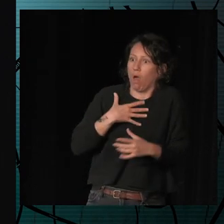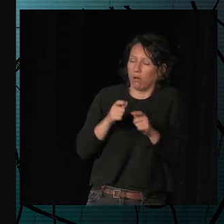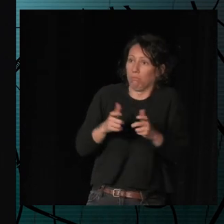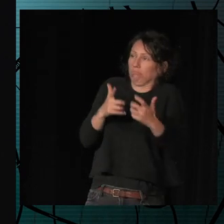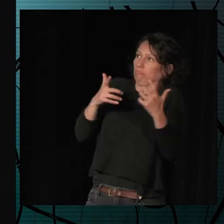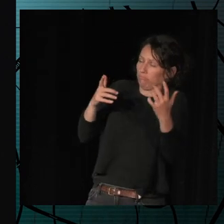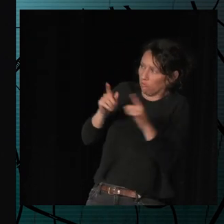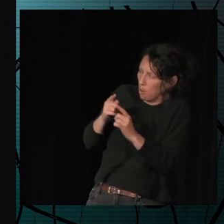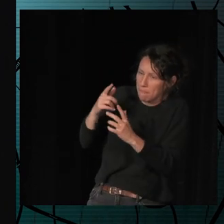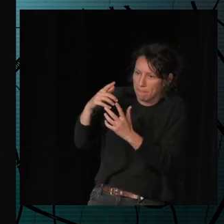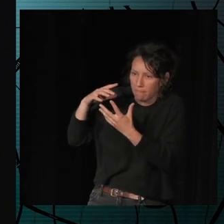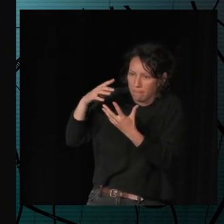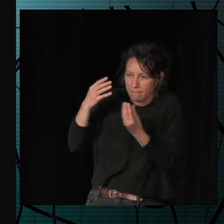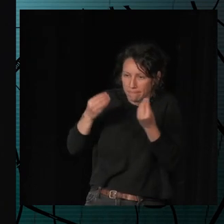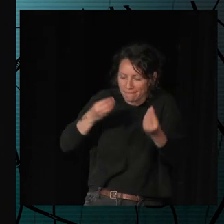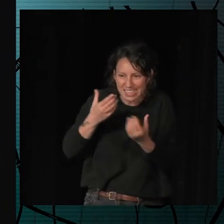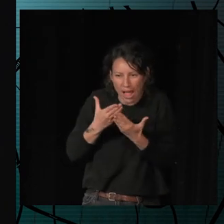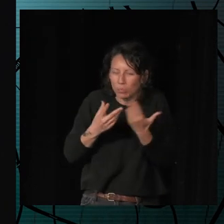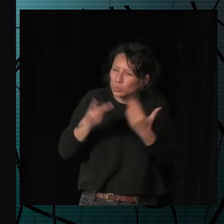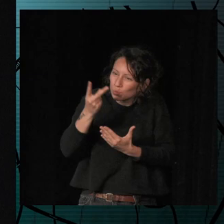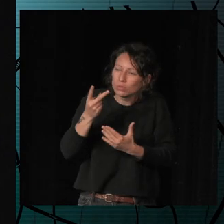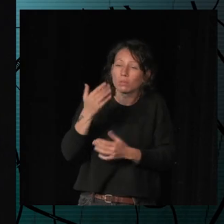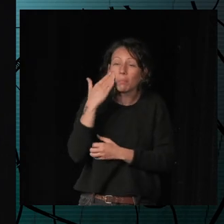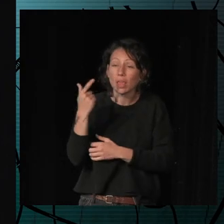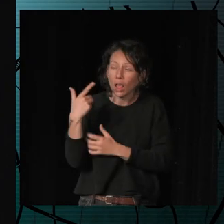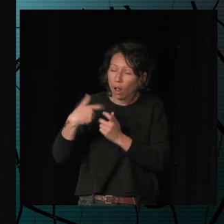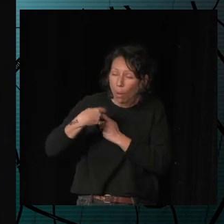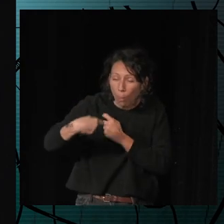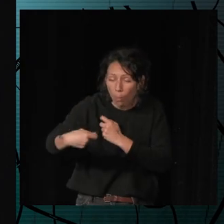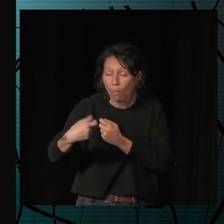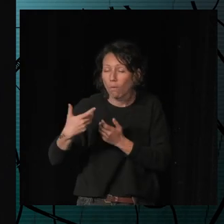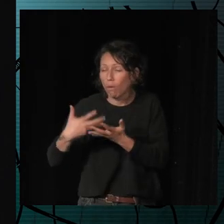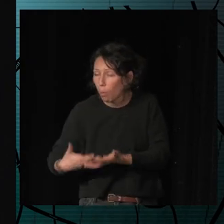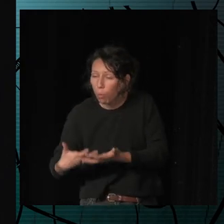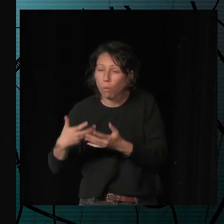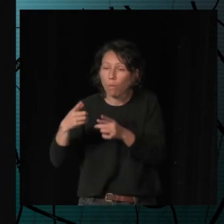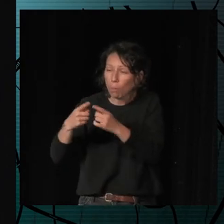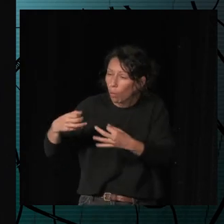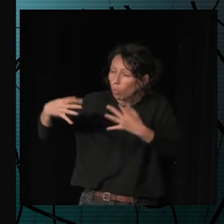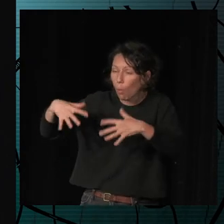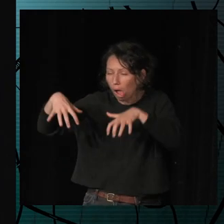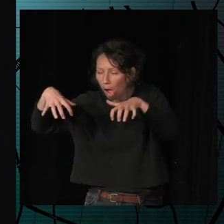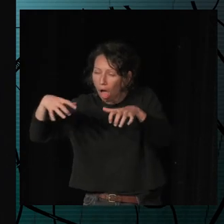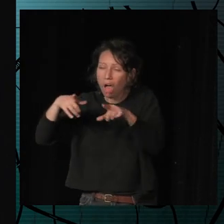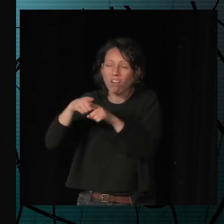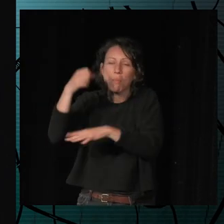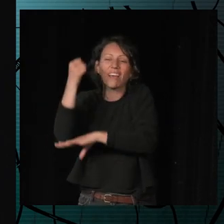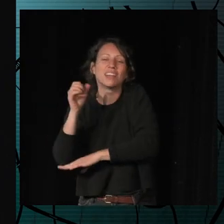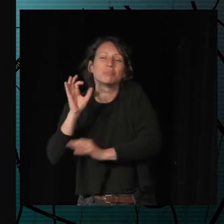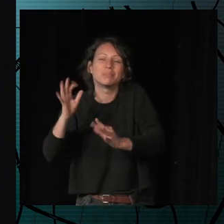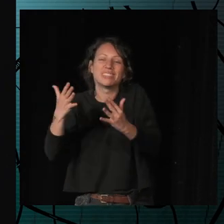qu'av qu'avec une scène d'exposition un peu lourdingue un peu un peu too much très catch dans